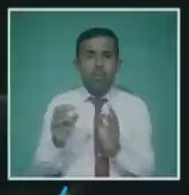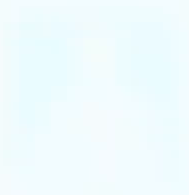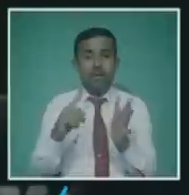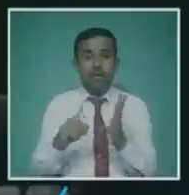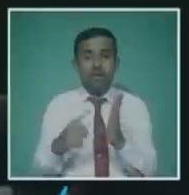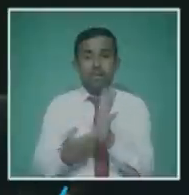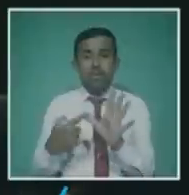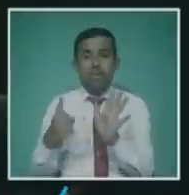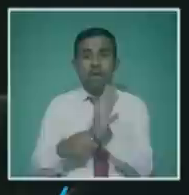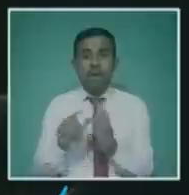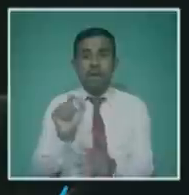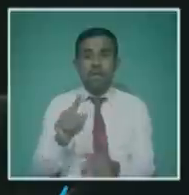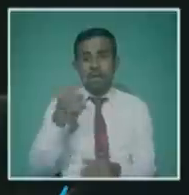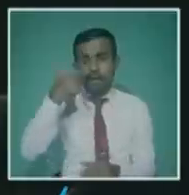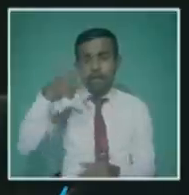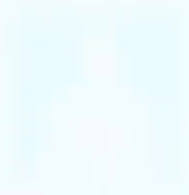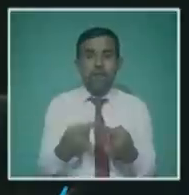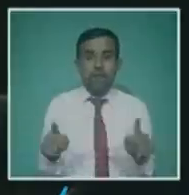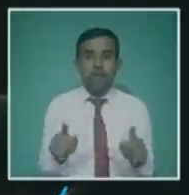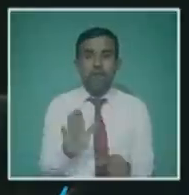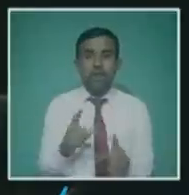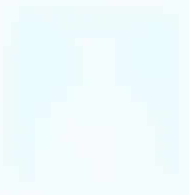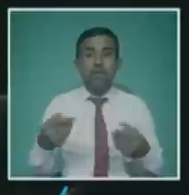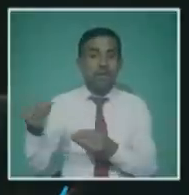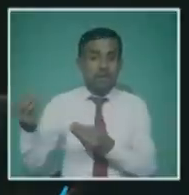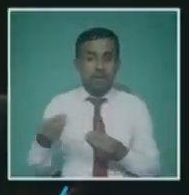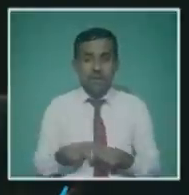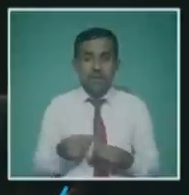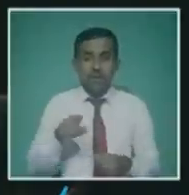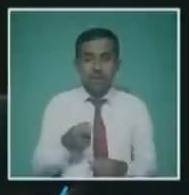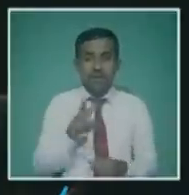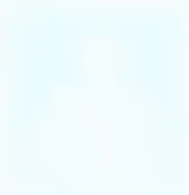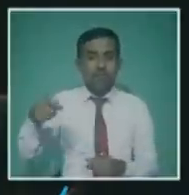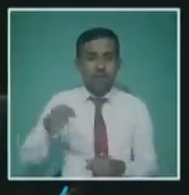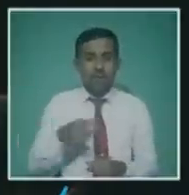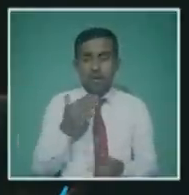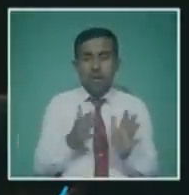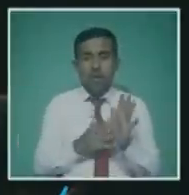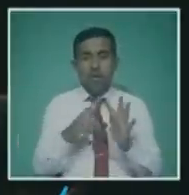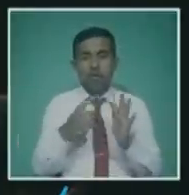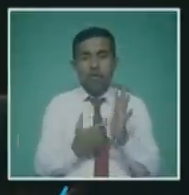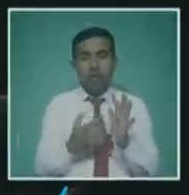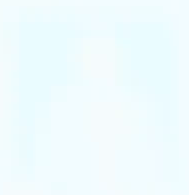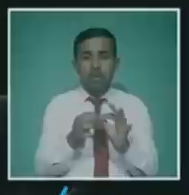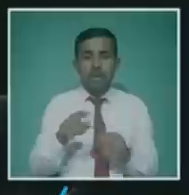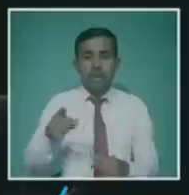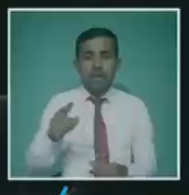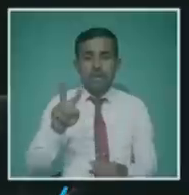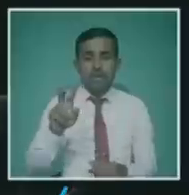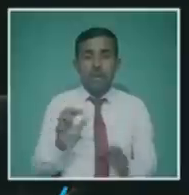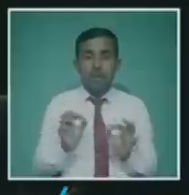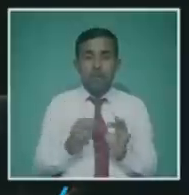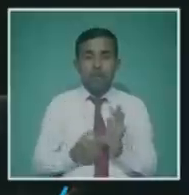කියන තෙල් වර්ගය මේකේ ගාන වෙනස විතරක් ඩොලර් මිලියන 30යි 102කට ගන්න පුළුවන් අතරම මර්බන් එක 102කට ගන්න පුළුවන් බ්‍රෙන්ට්